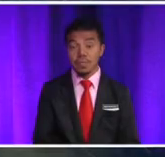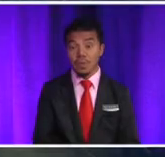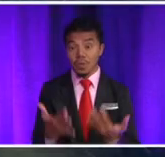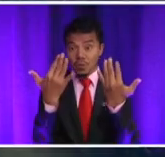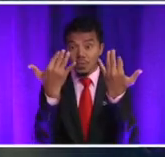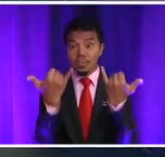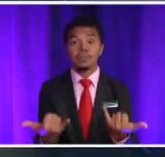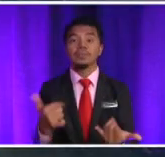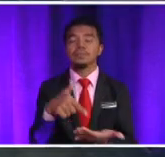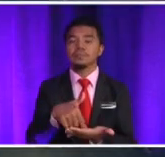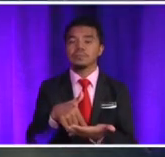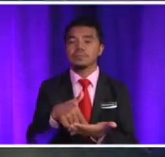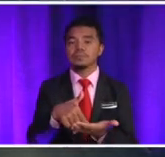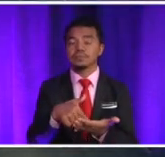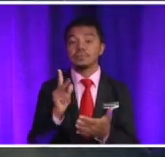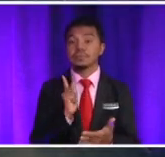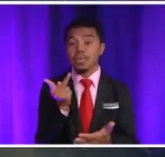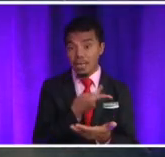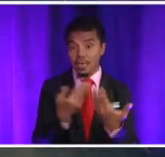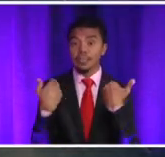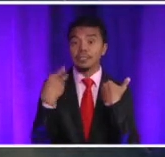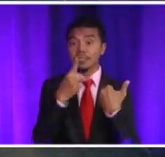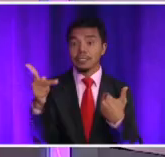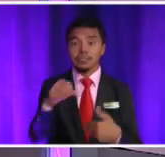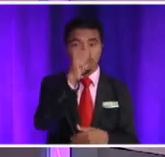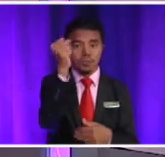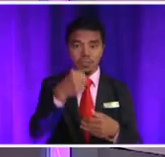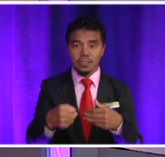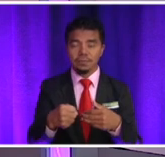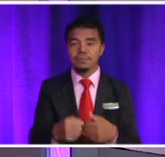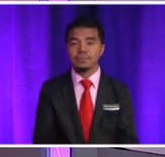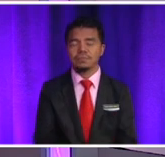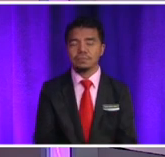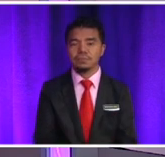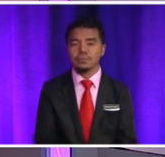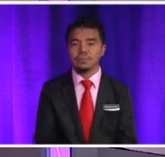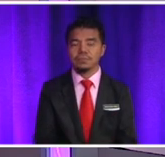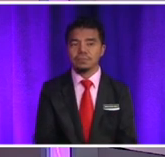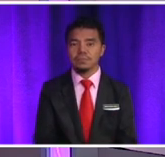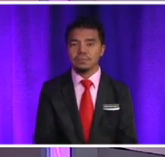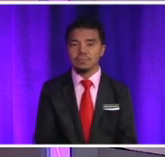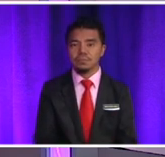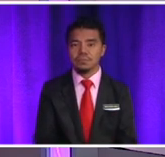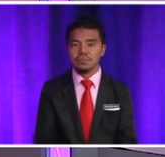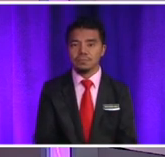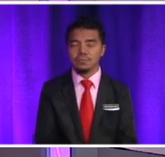Oke jadi untuk pengukuhan ini biasanya dalam soal lain